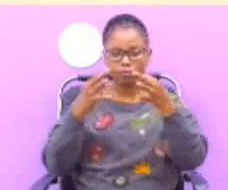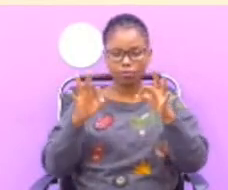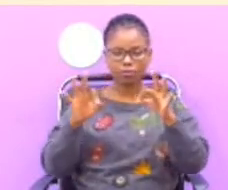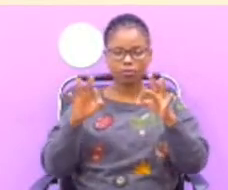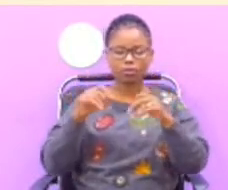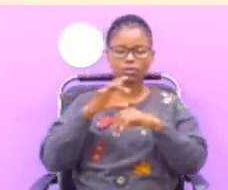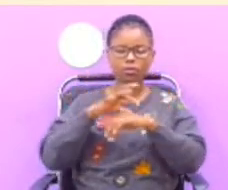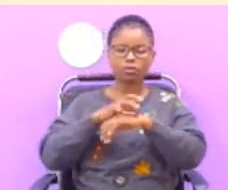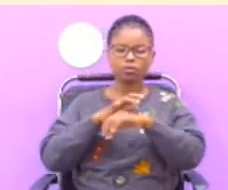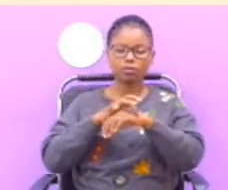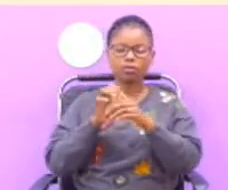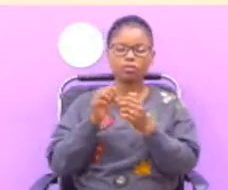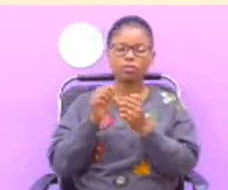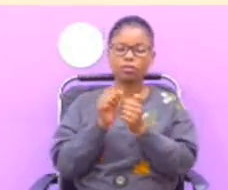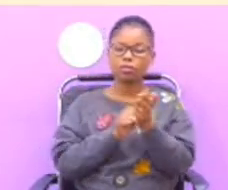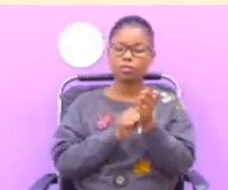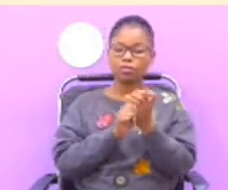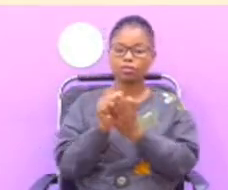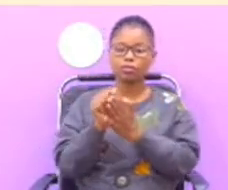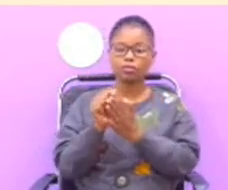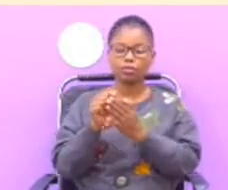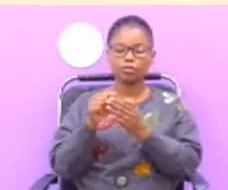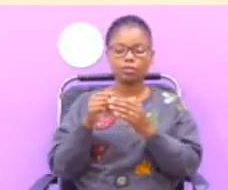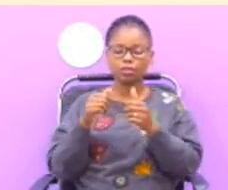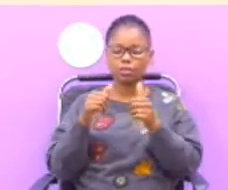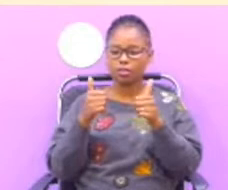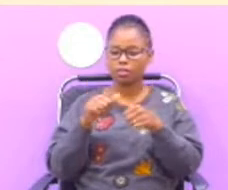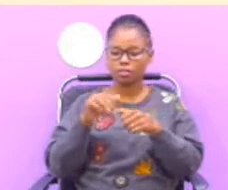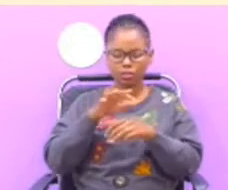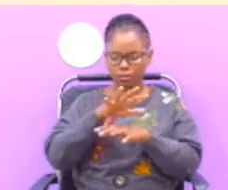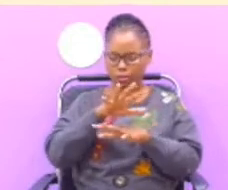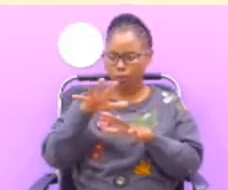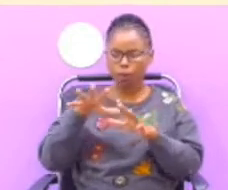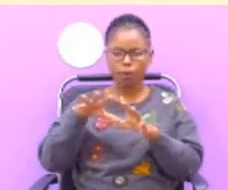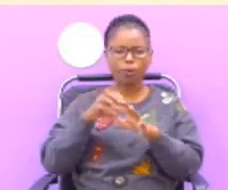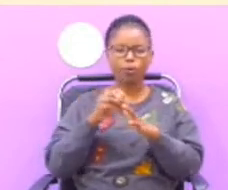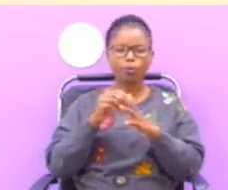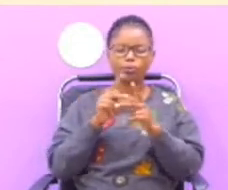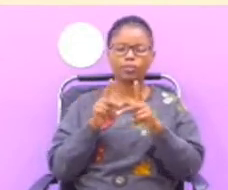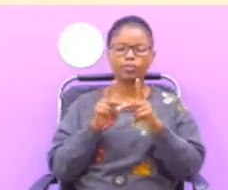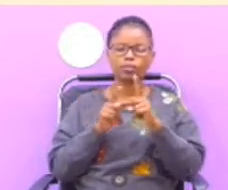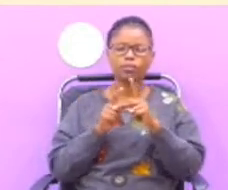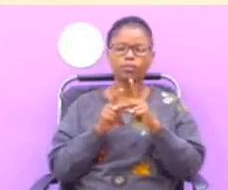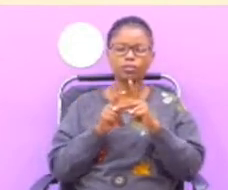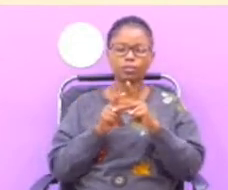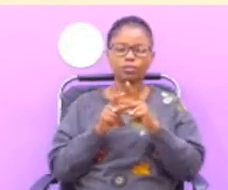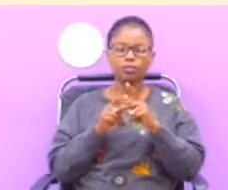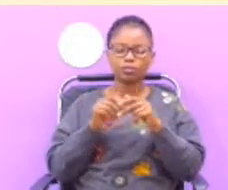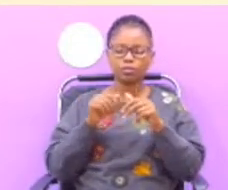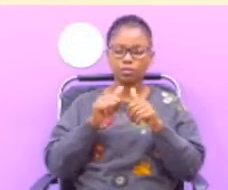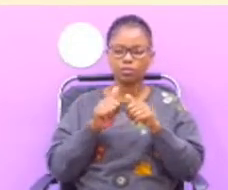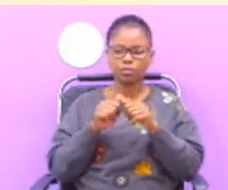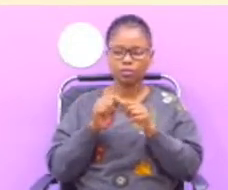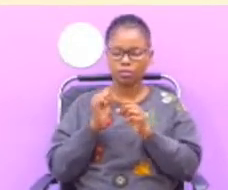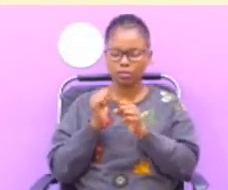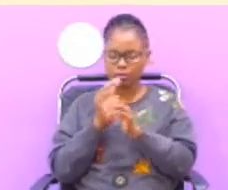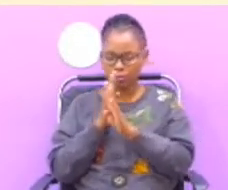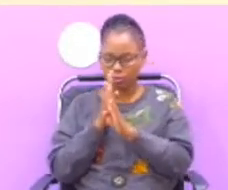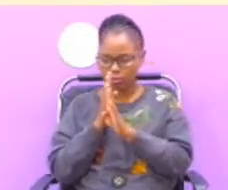hathi gutiri handu mategukinya na ndugeciria uri meri ni yo ni wihithite